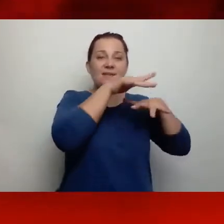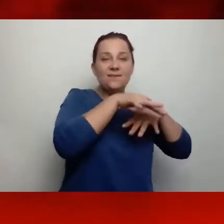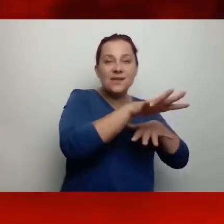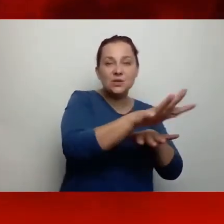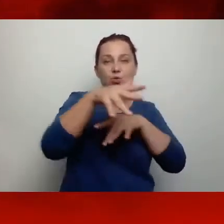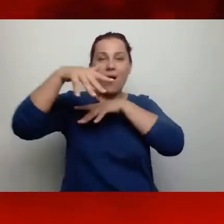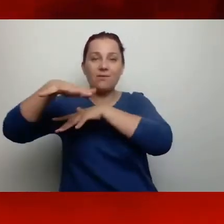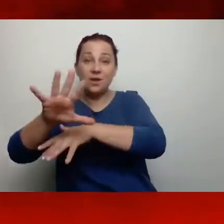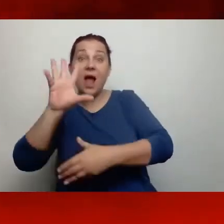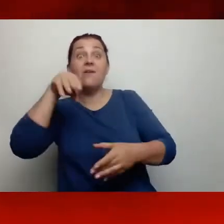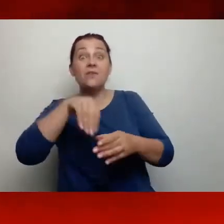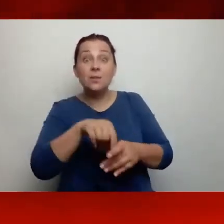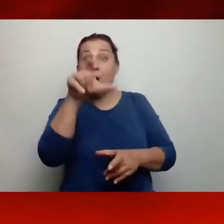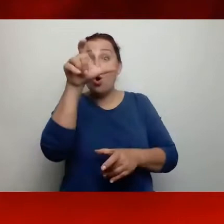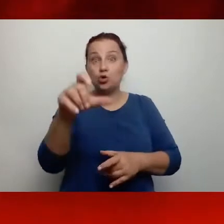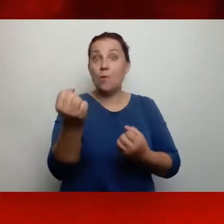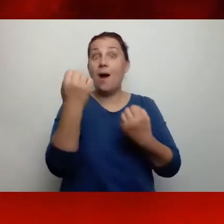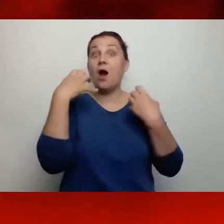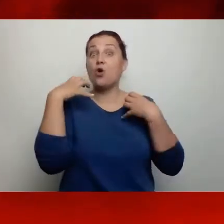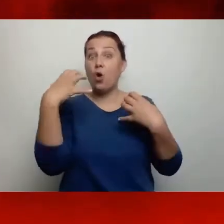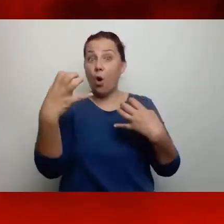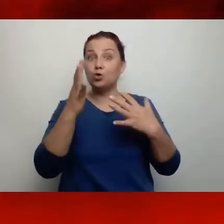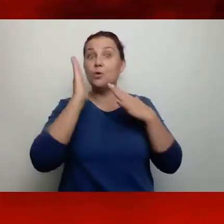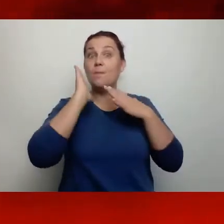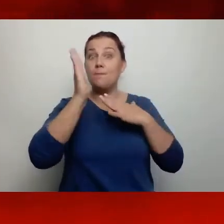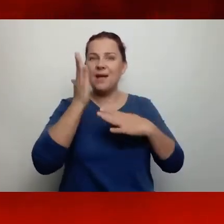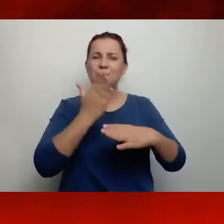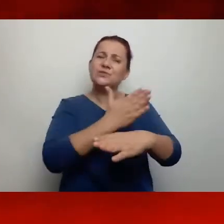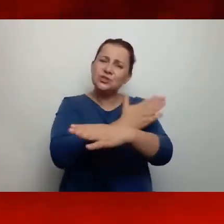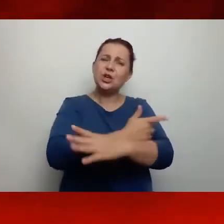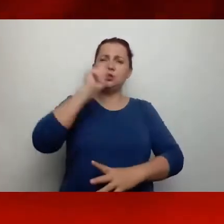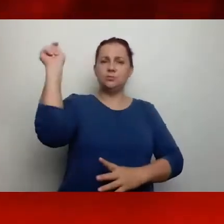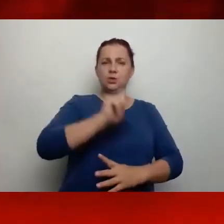z gości, który na festiwal przyjedzie nieco wcześniej.